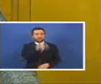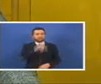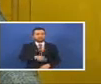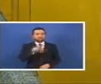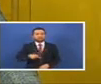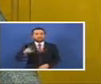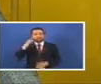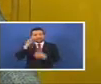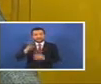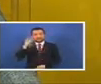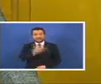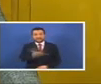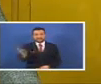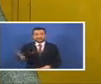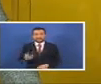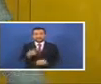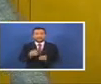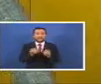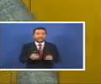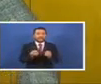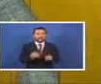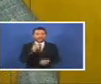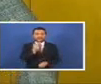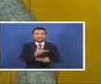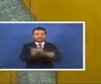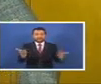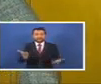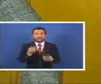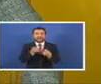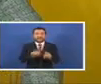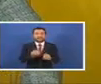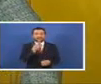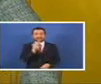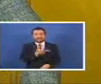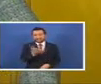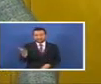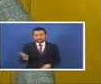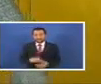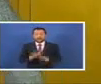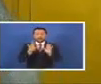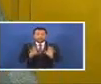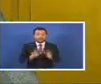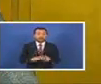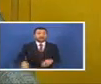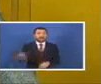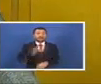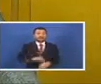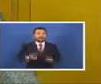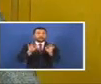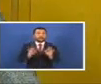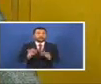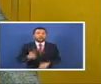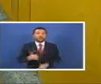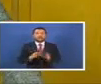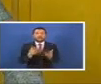sahip insanlarımız, eğitilmiş gençlerimiz, eğitimli gençlerimiz ama hepsinden